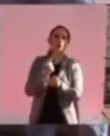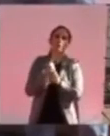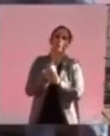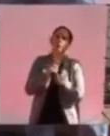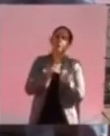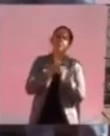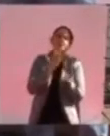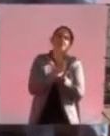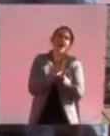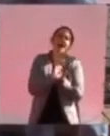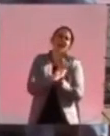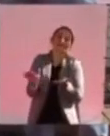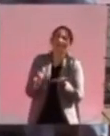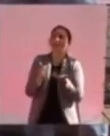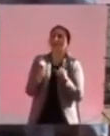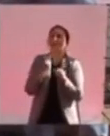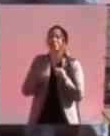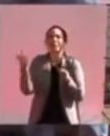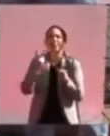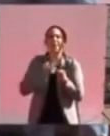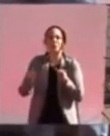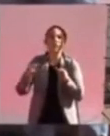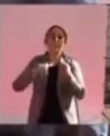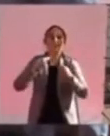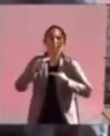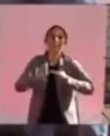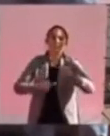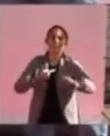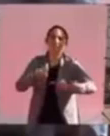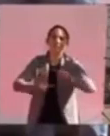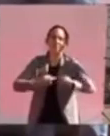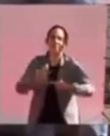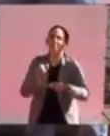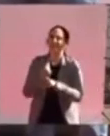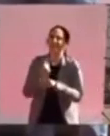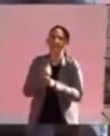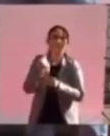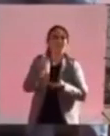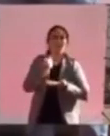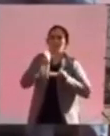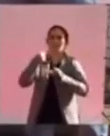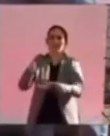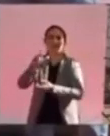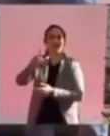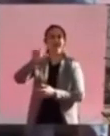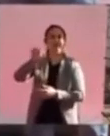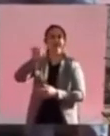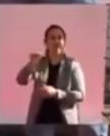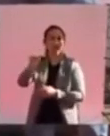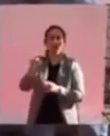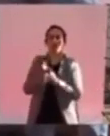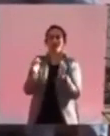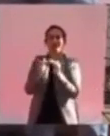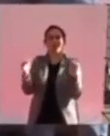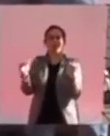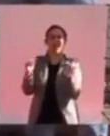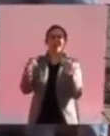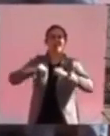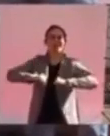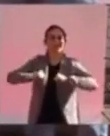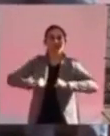per arrivare a finanziare con continuità i livelli essenziali di assistenza ripensare il sistema della